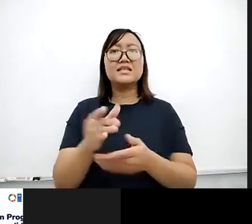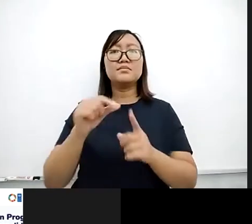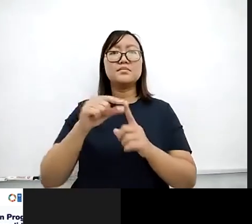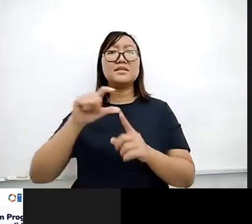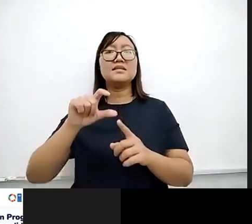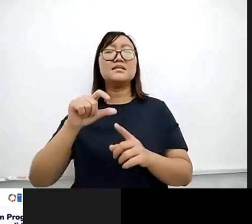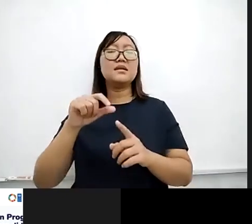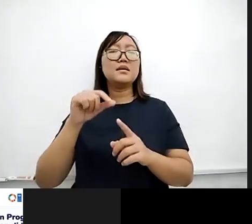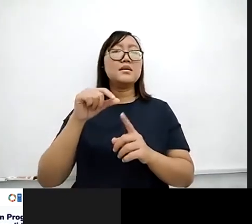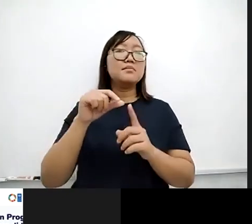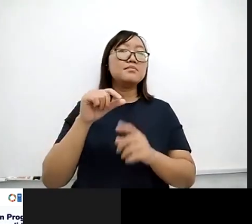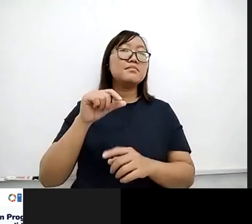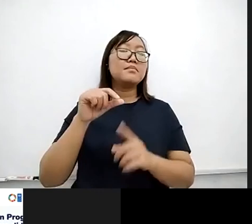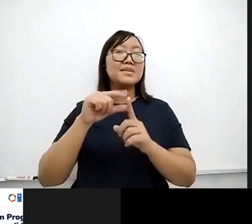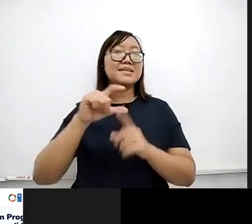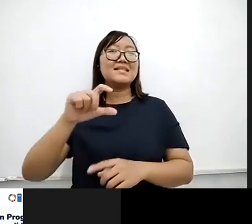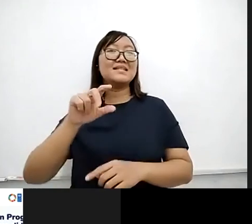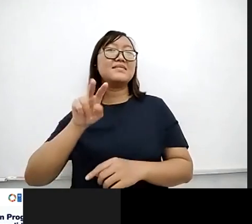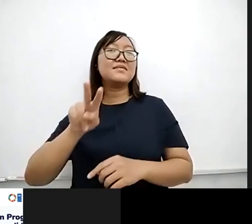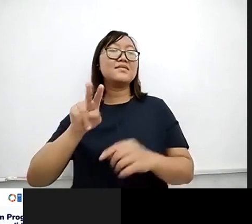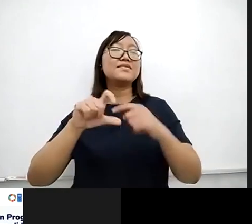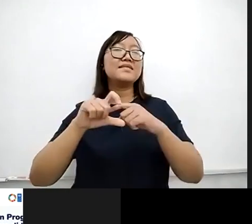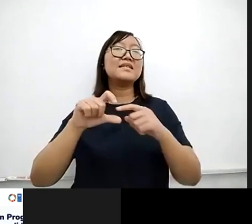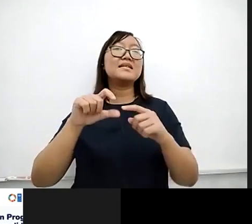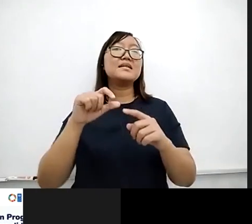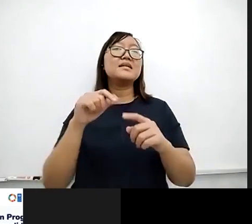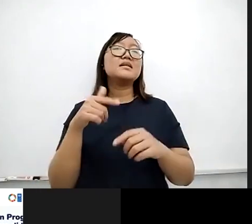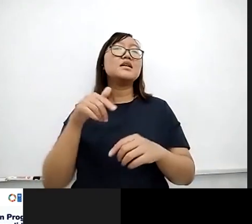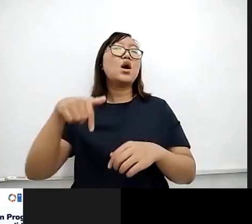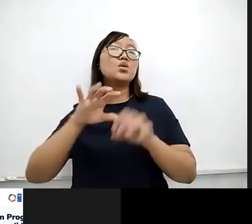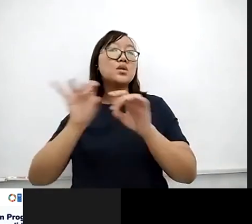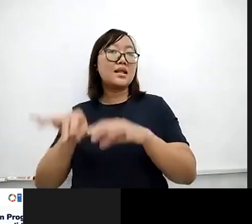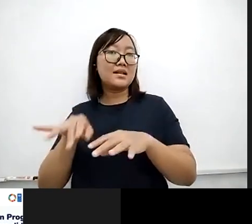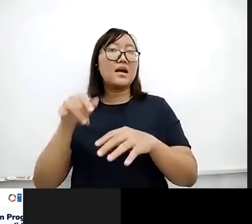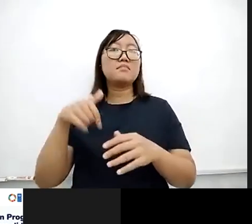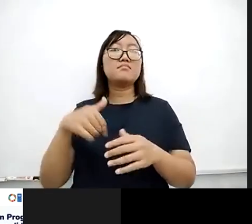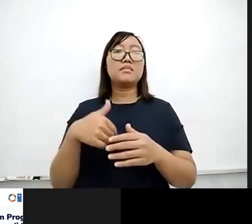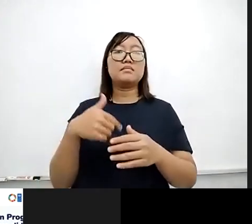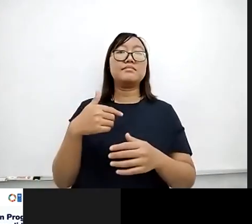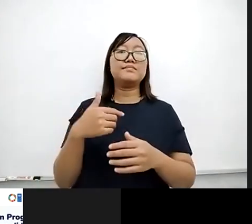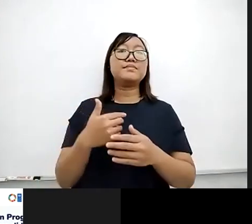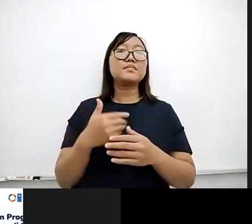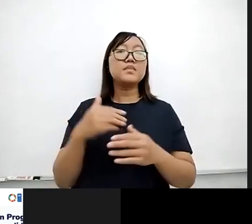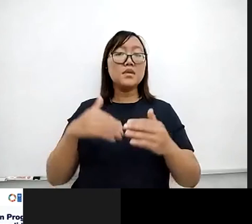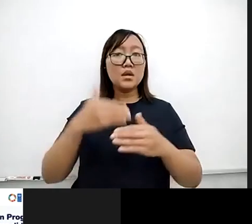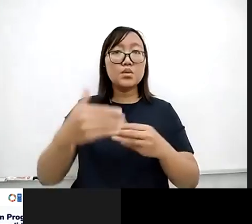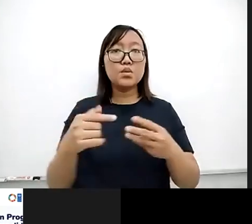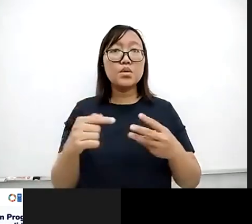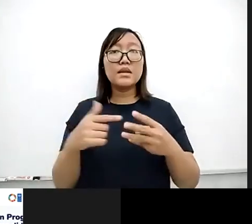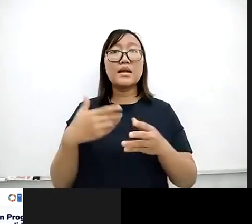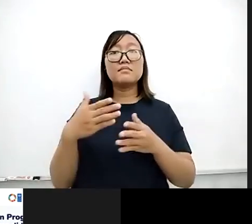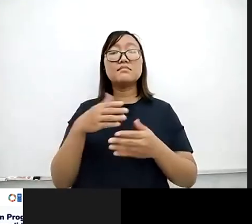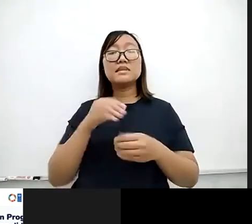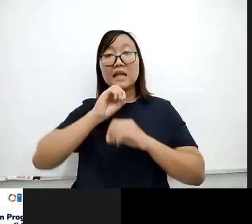baik secara regional maupun nasional ya kemudian nanti juga akan sharing tentang strategi pengelolaan pendanaan